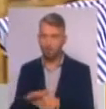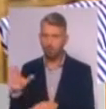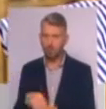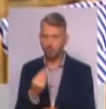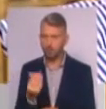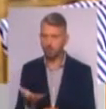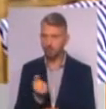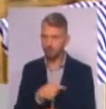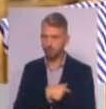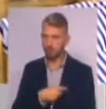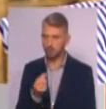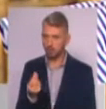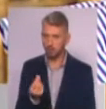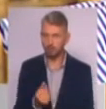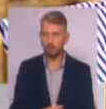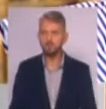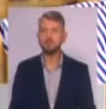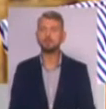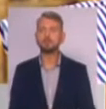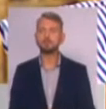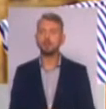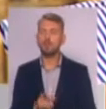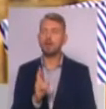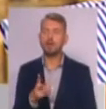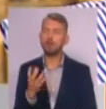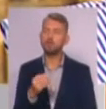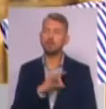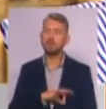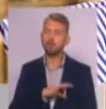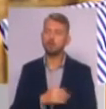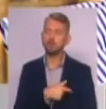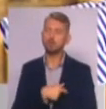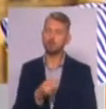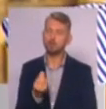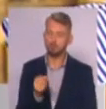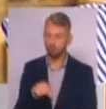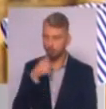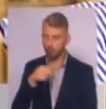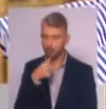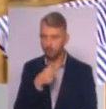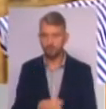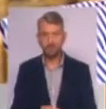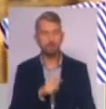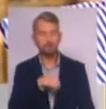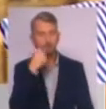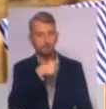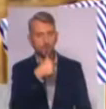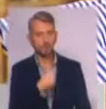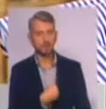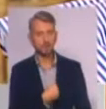береться саме з цього ресурсу. А яким чином ще використовувати депутатський фонд, зокрема в цьому році? В цьому році